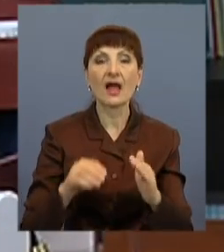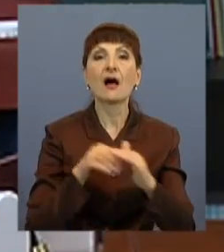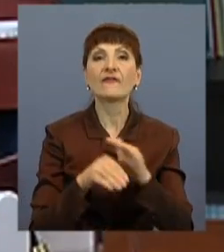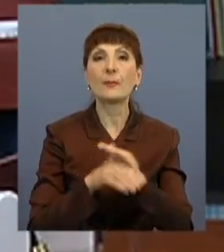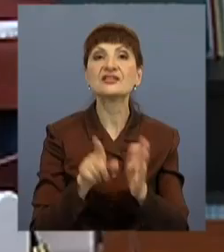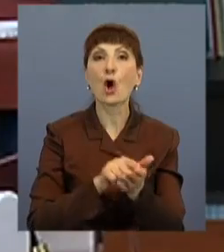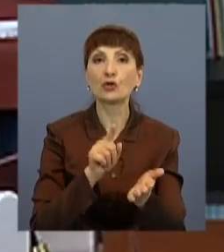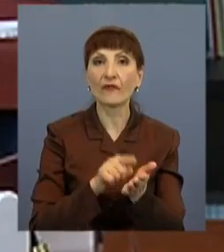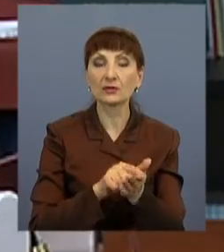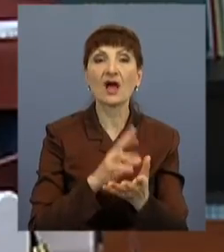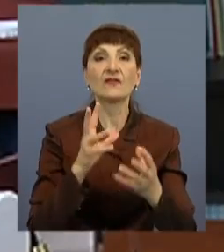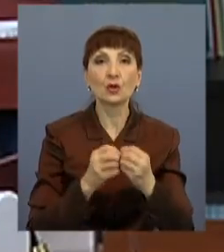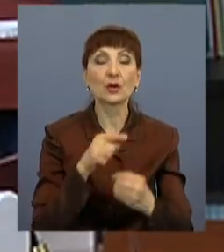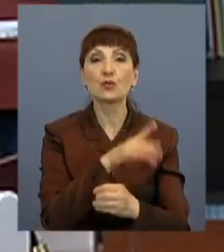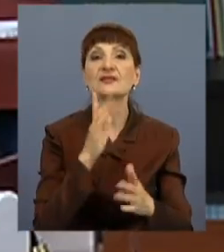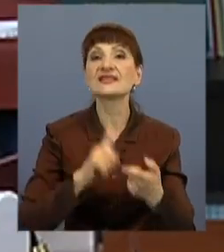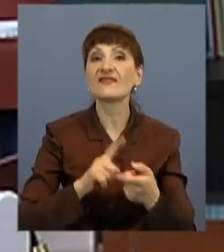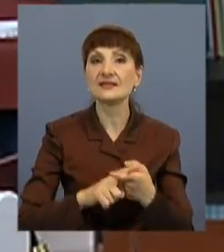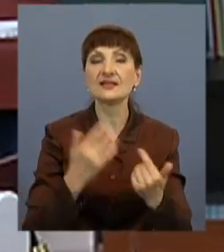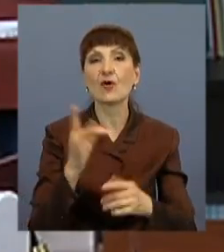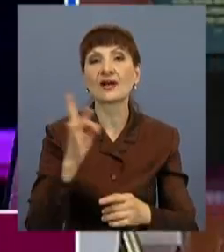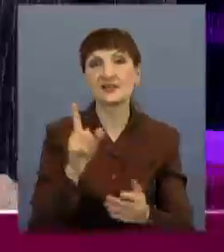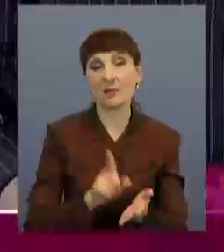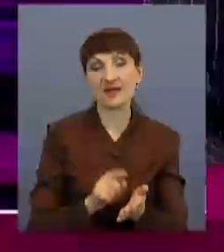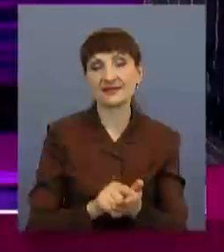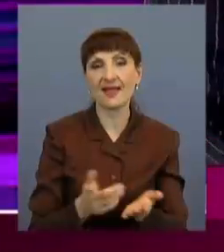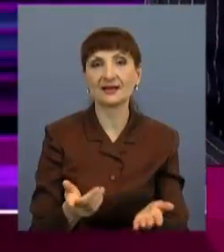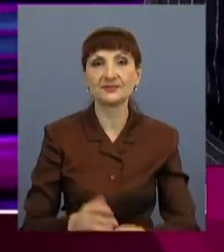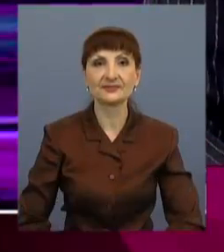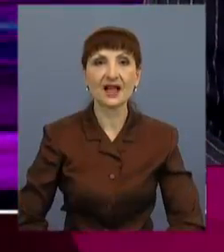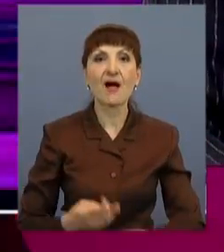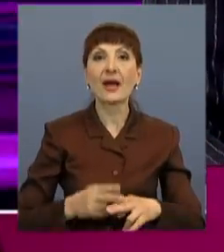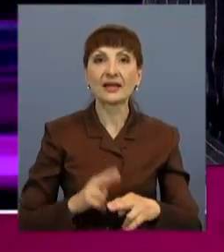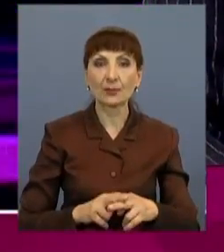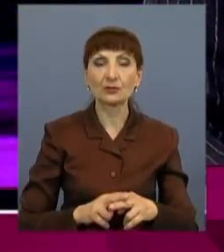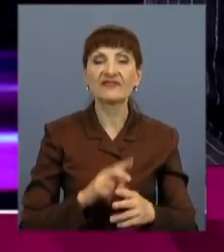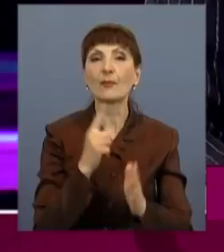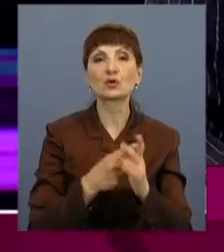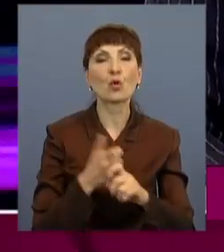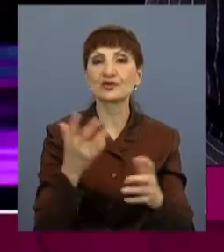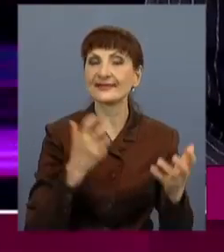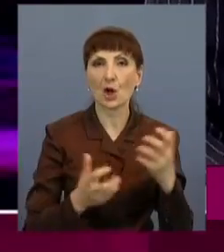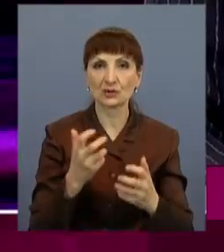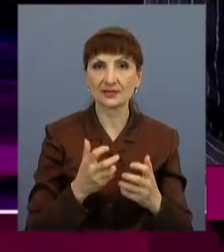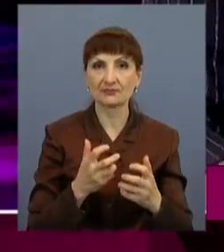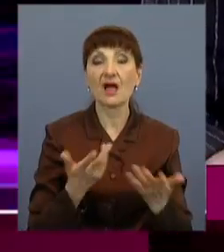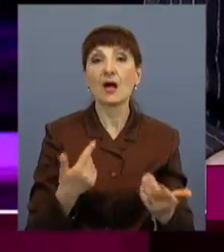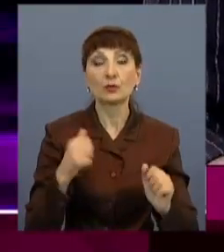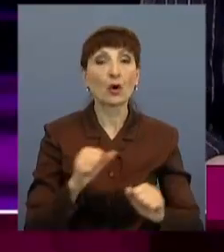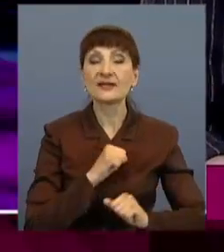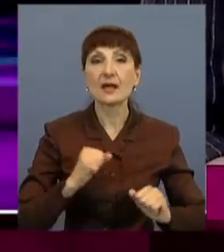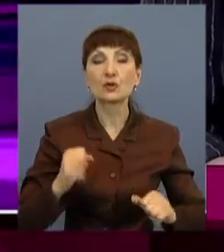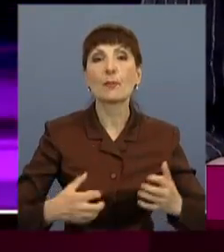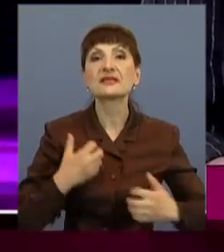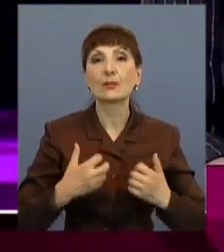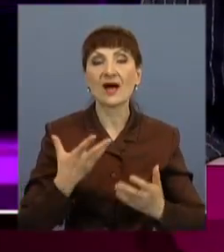пенсионный фонд в конечном итоге будет зависеть размер его пенсии. Поэтому это вопрос очень серьезный, только мы сами можем